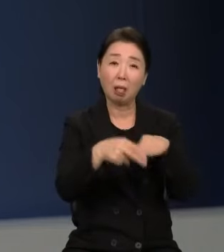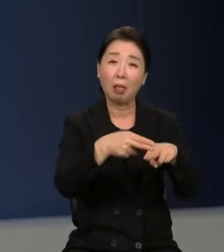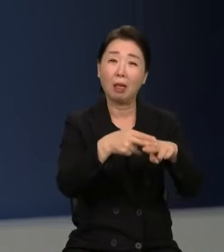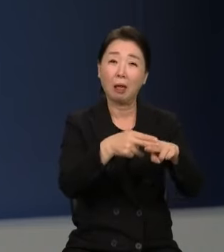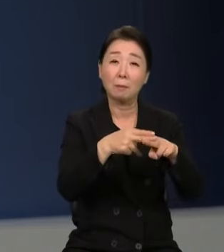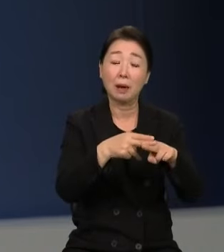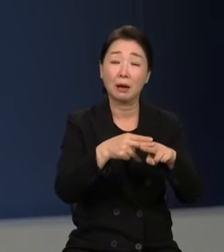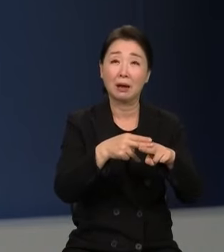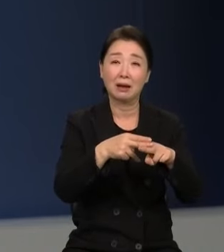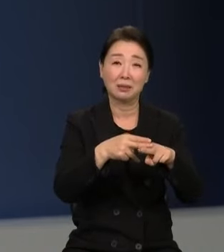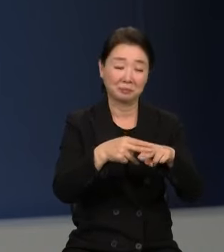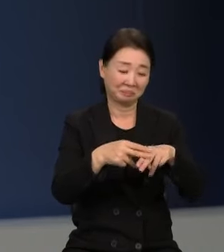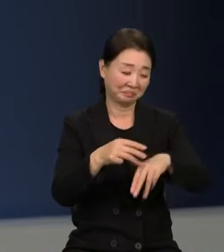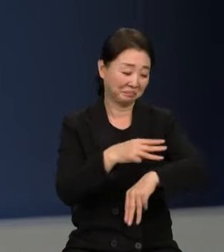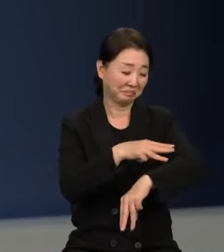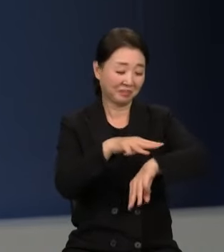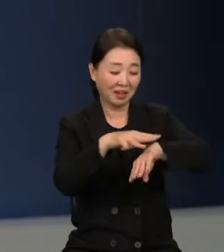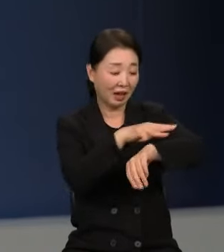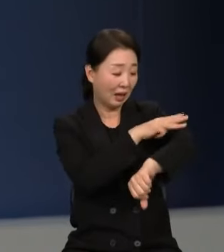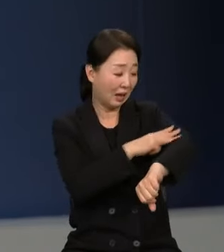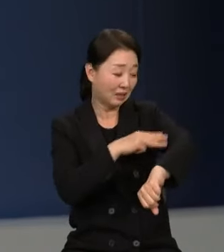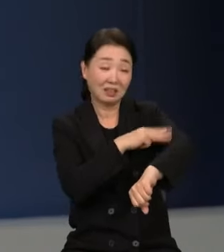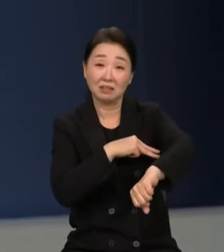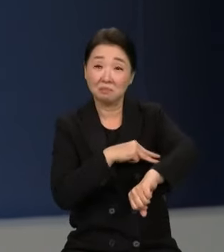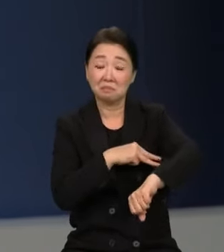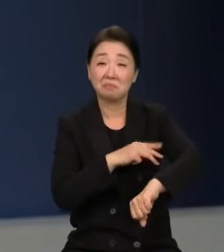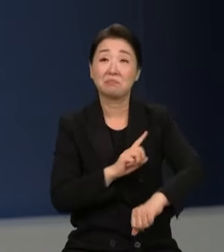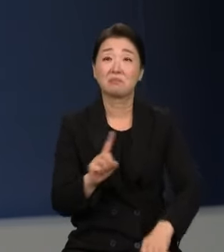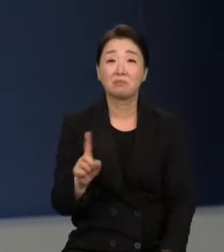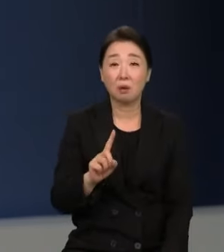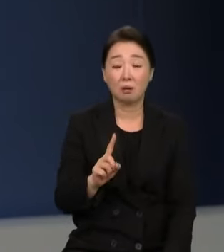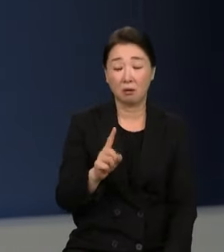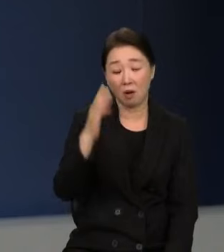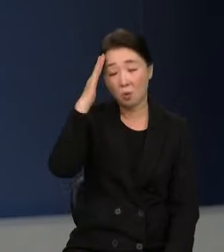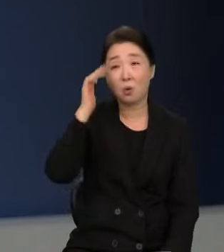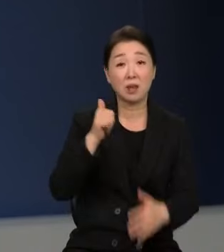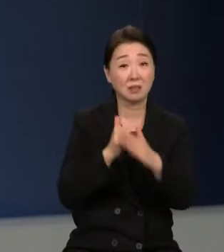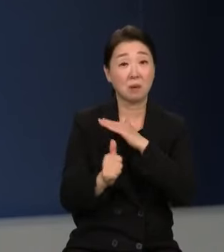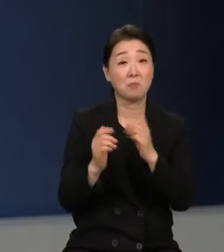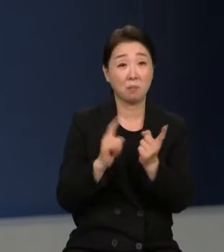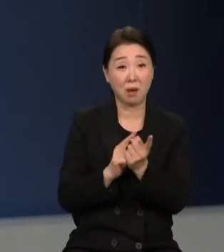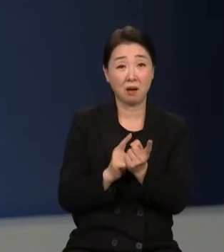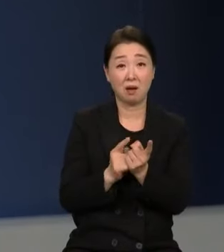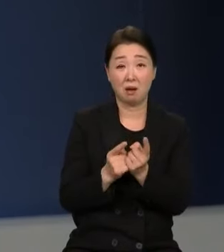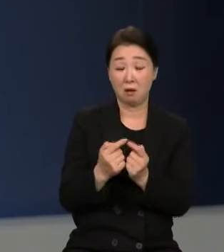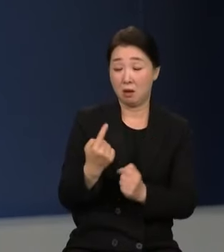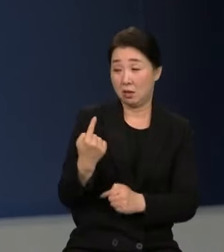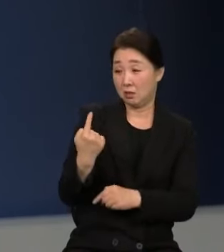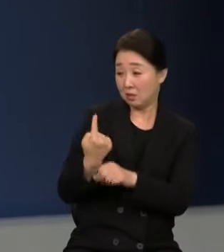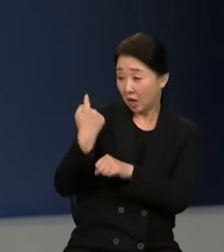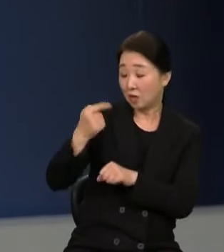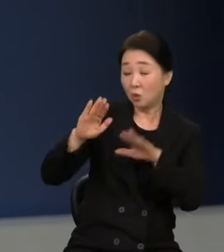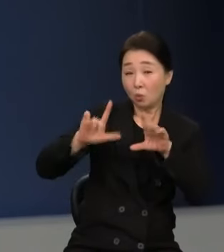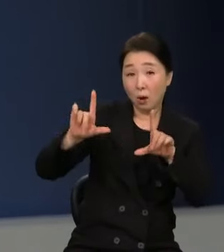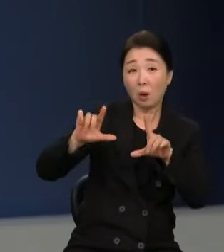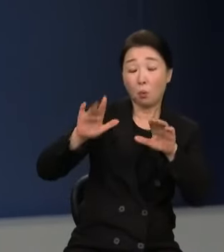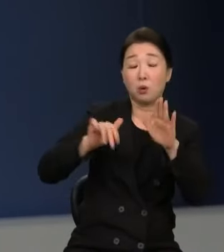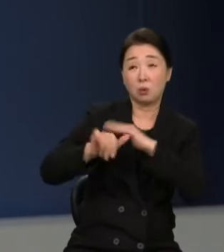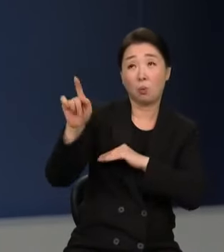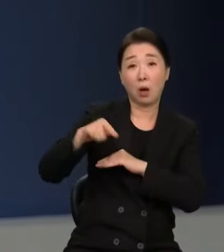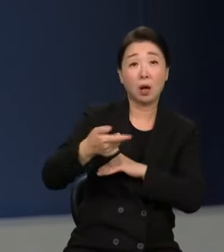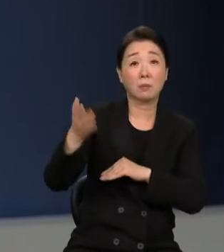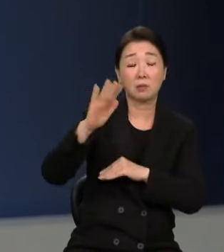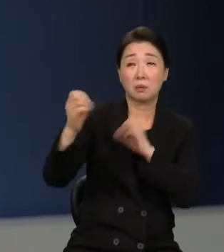아디다스 코리아 대표가 국회에 출석을 했는데 지난해에이어서 두 번째 층인 출석입니다 하지만 답변 과정에서 갑자기 영어를 써서 논란이